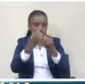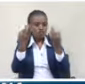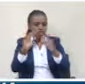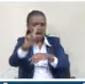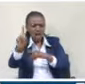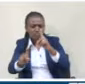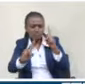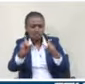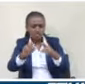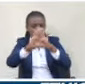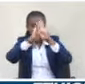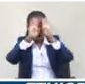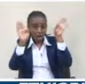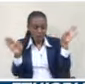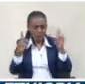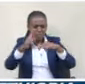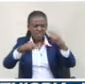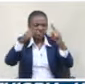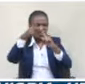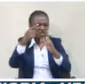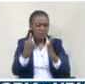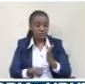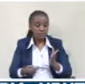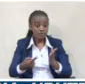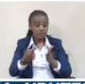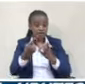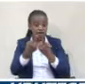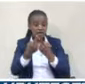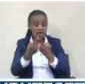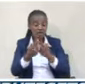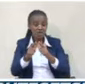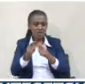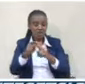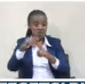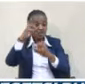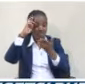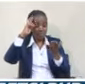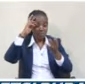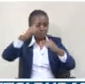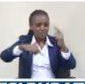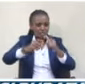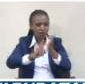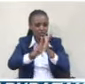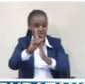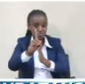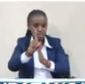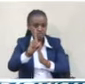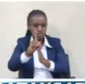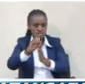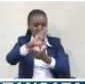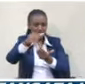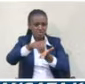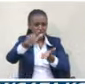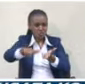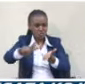babaze n'ibibazo banasobanukirwe n'iki politiki igamije ariko wende nasubira muri makeya n'uko iyi politiki igamije guteza imbere ibigo